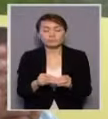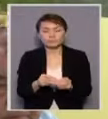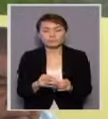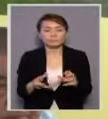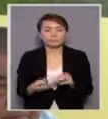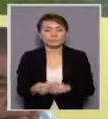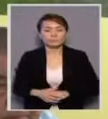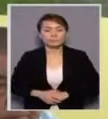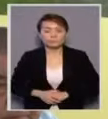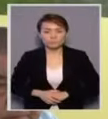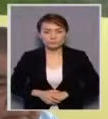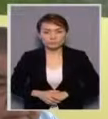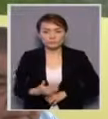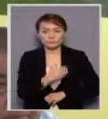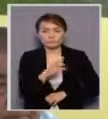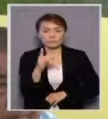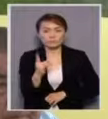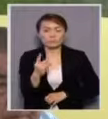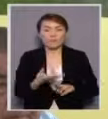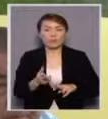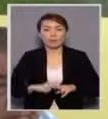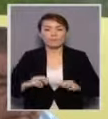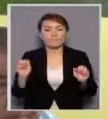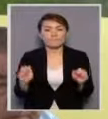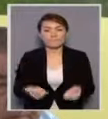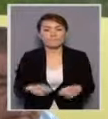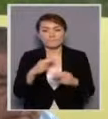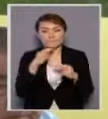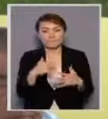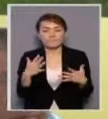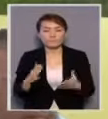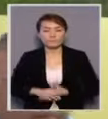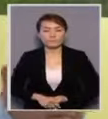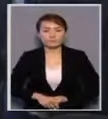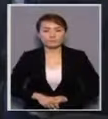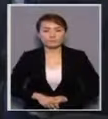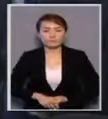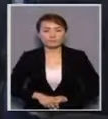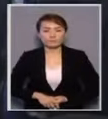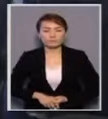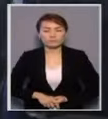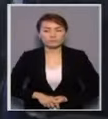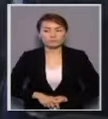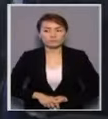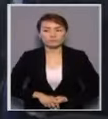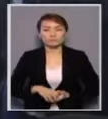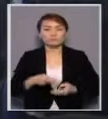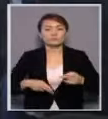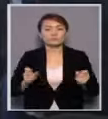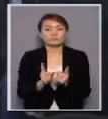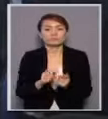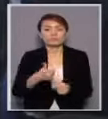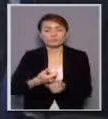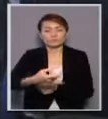уходит время хотелось бы чтобы этому вопросу уделили внимание завершение встречи